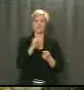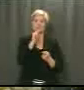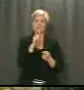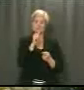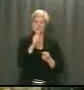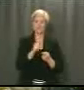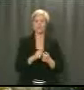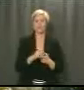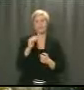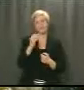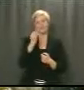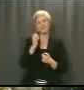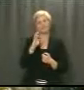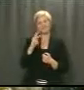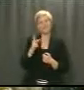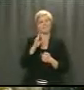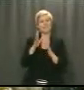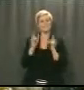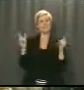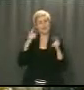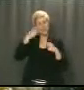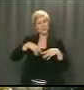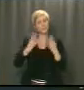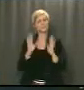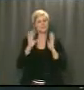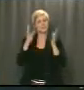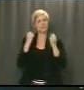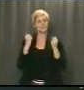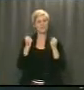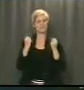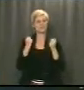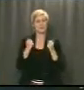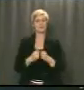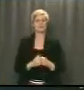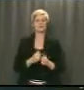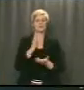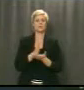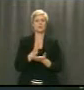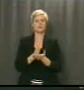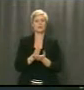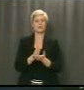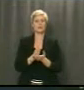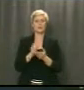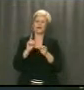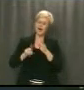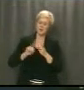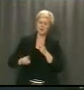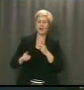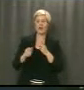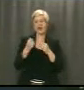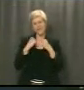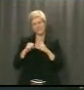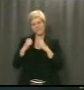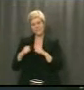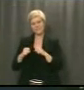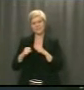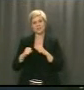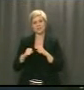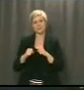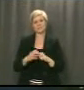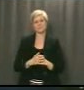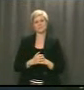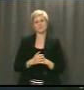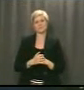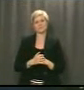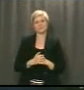Och Henrik, det fria kulturlivet är viktigt. När det gäller andra aktiviteter som har legat på is så är